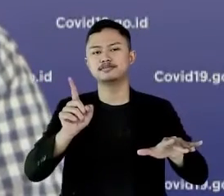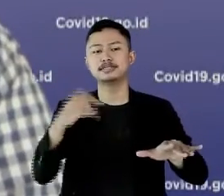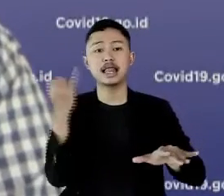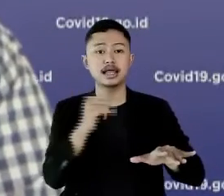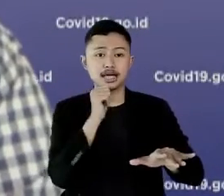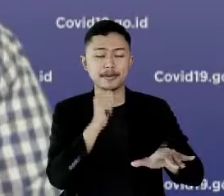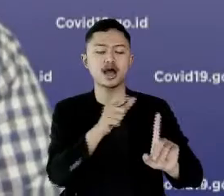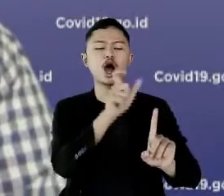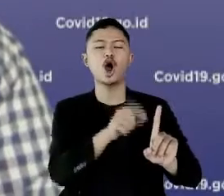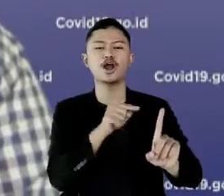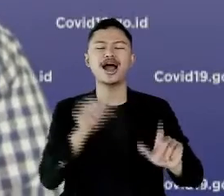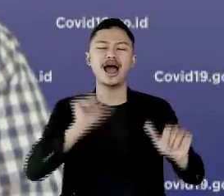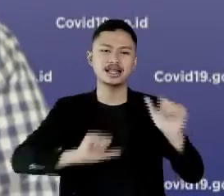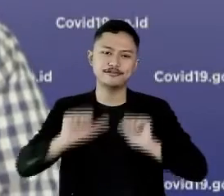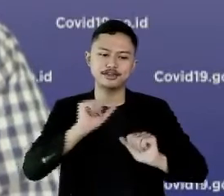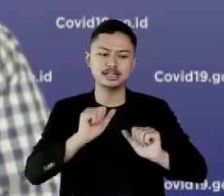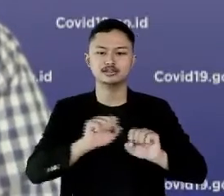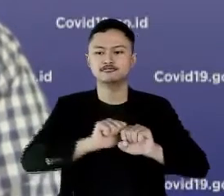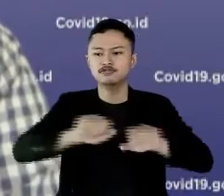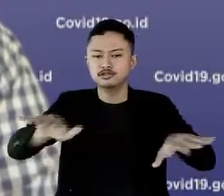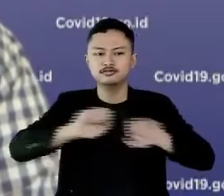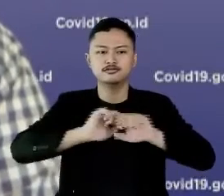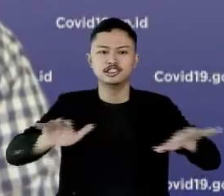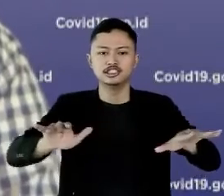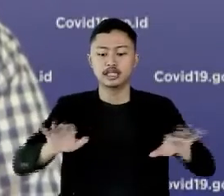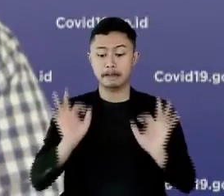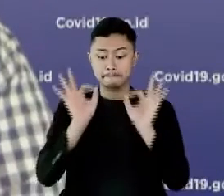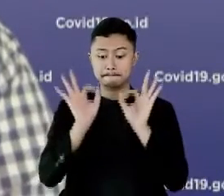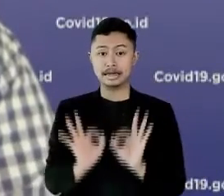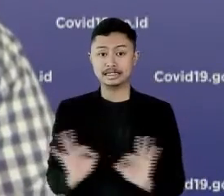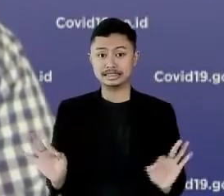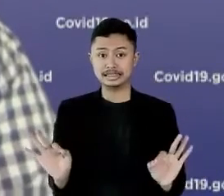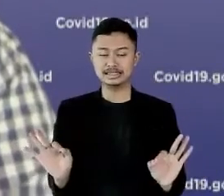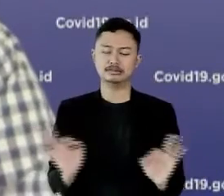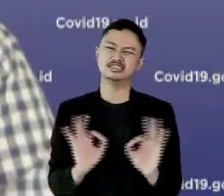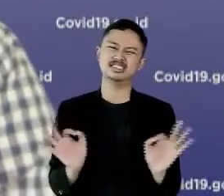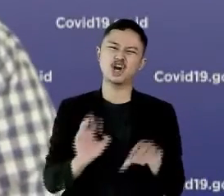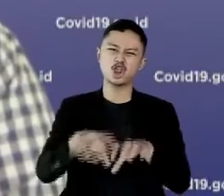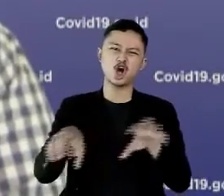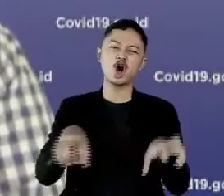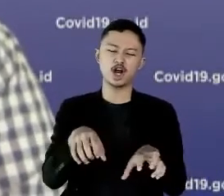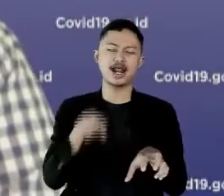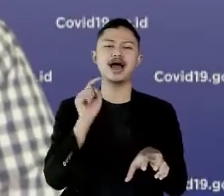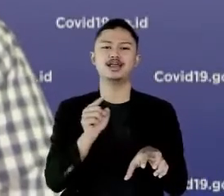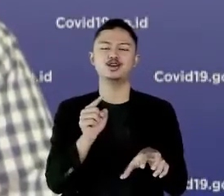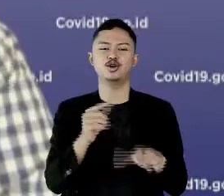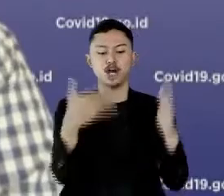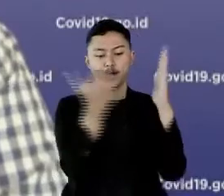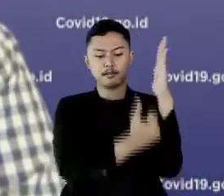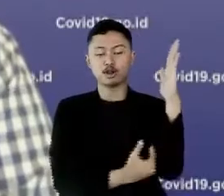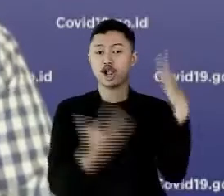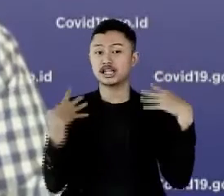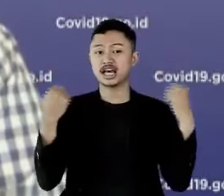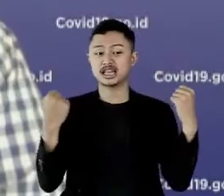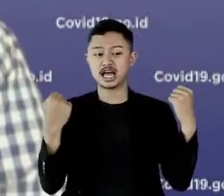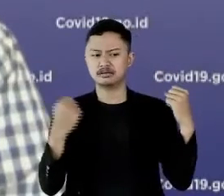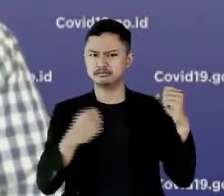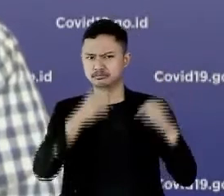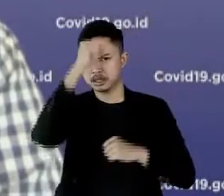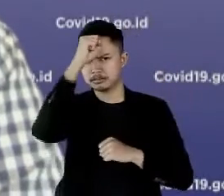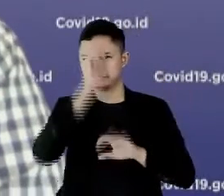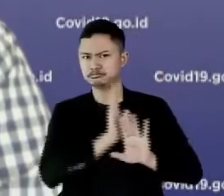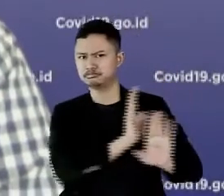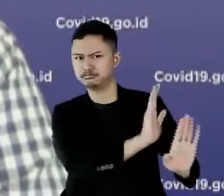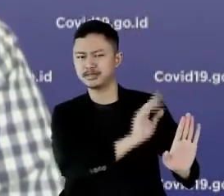perilaku mobilitasnya, perilaku tidak bersihnya, perilaku tidak taat protokol kesehatan yang dianjurkan.